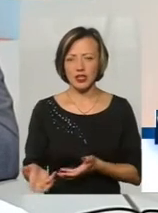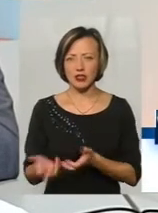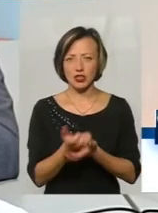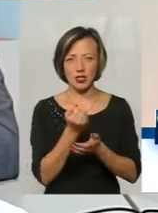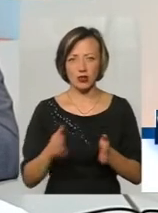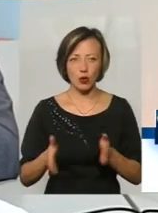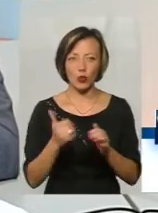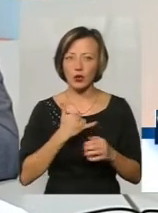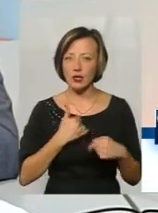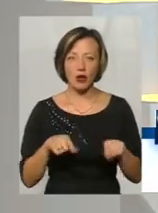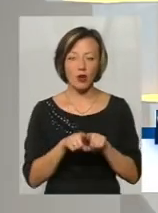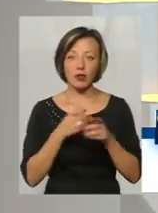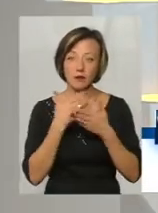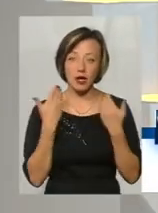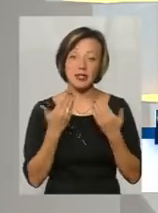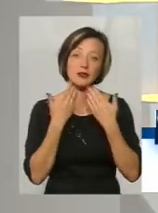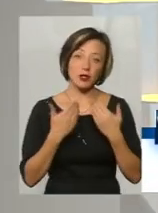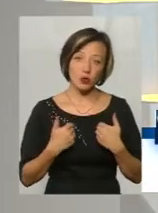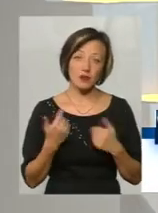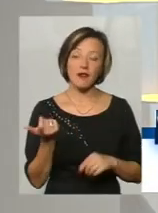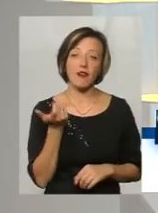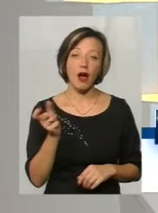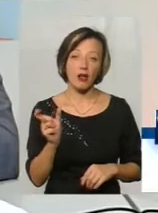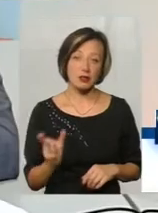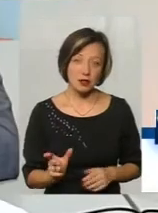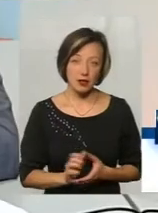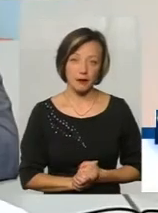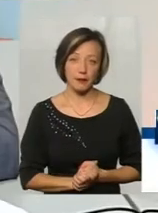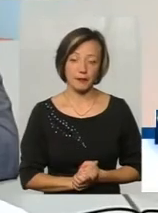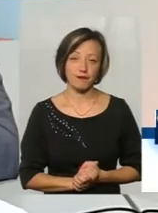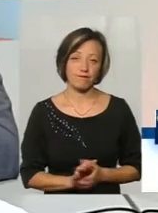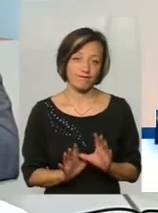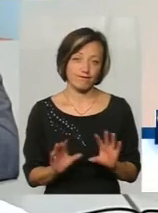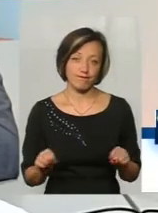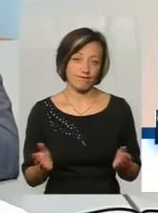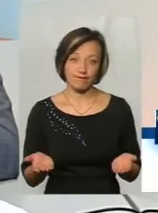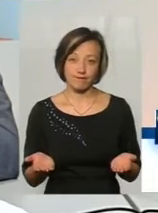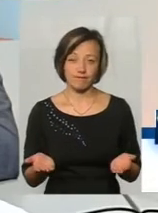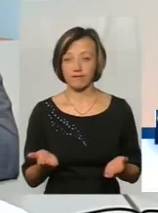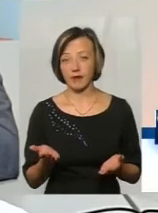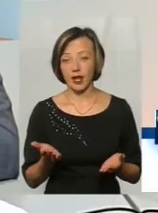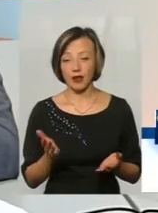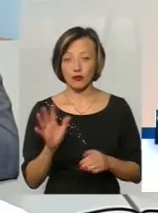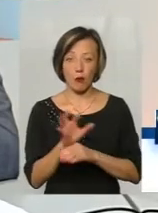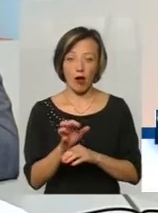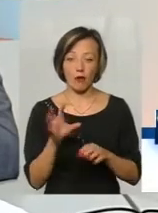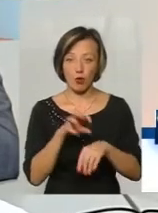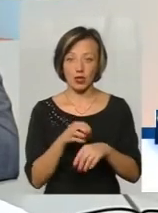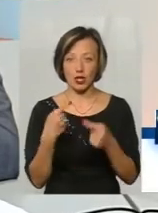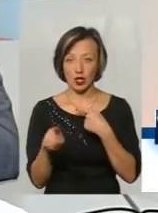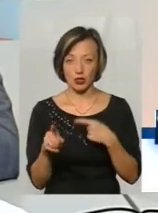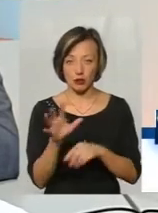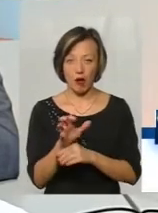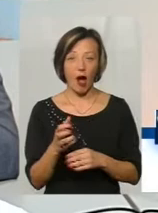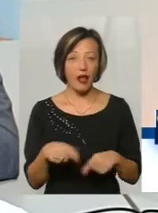дорозі. В нас такого немає. До нас звернувся власник з проблемою. Собаку покусала друга собака.